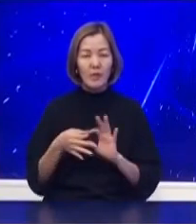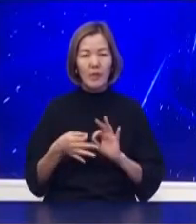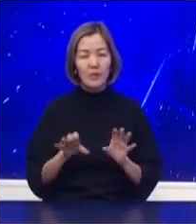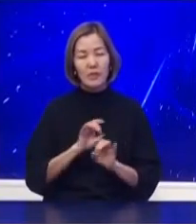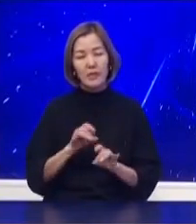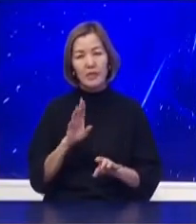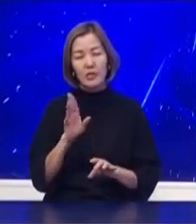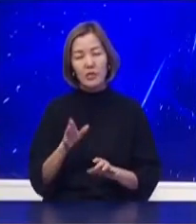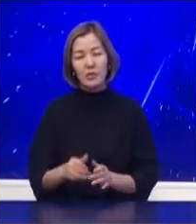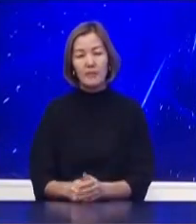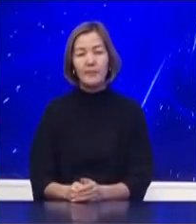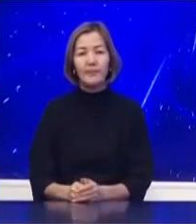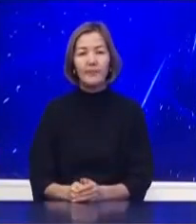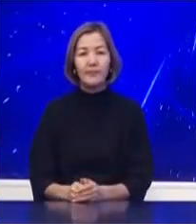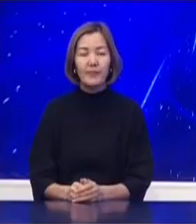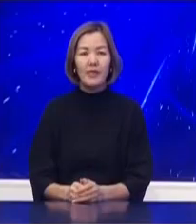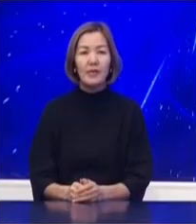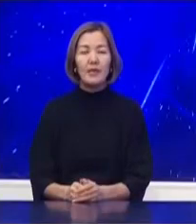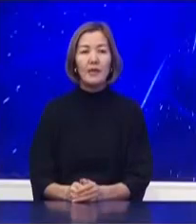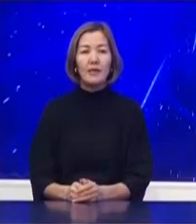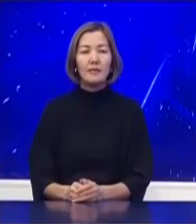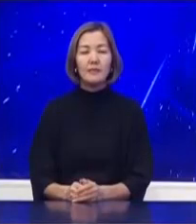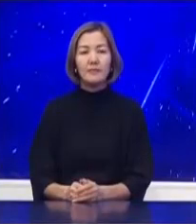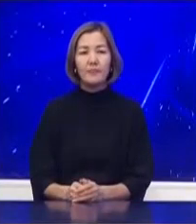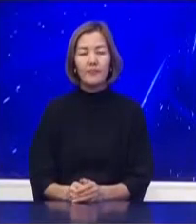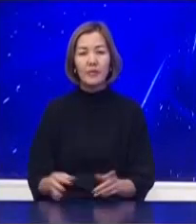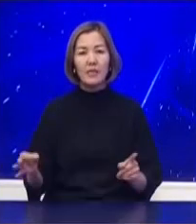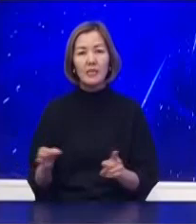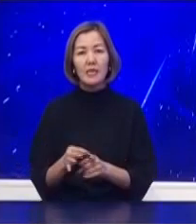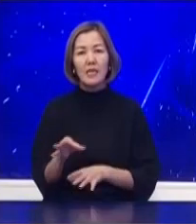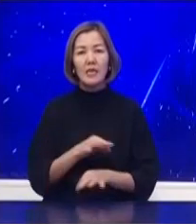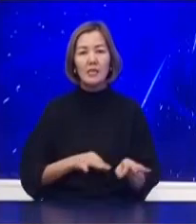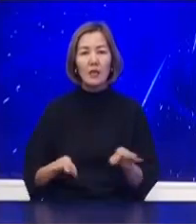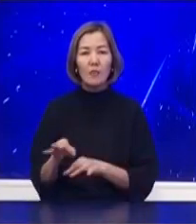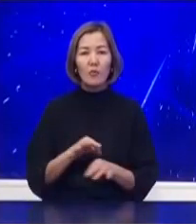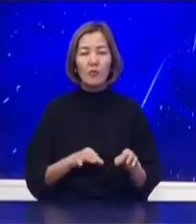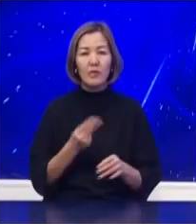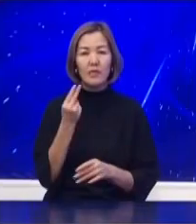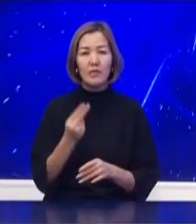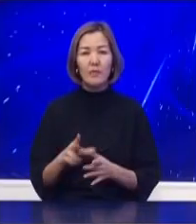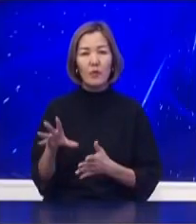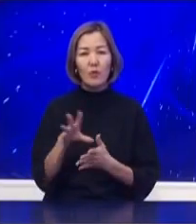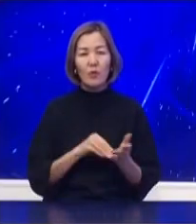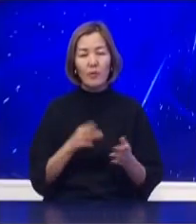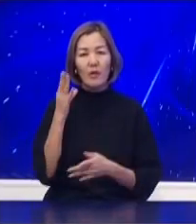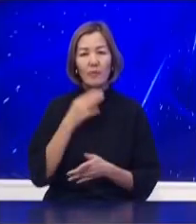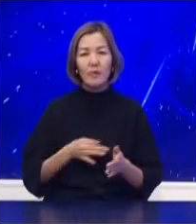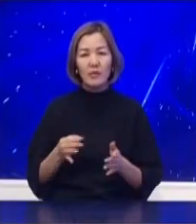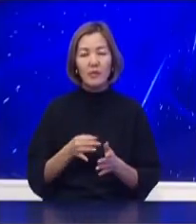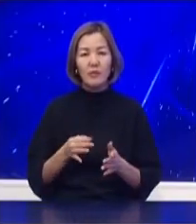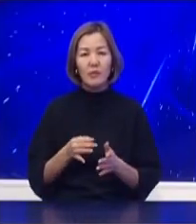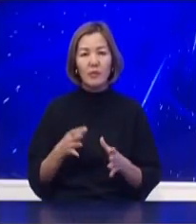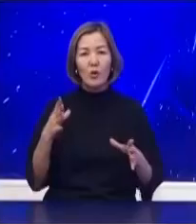Наш корреспондент целью разработки проекта цифровая копия Алматинской области является